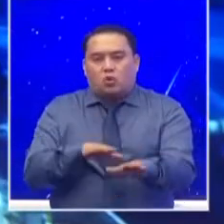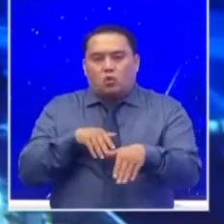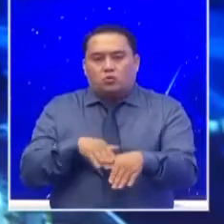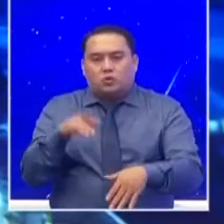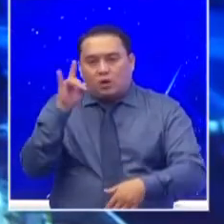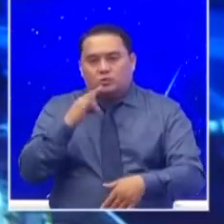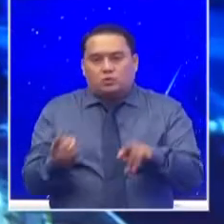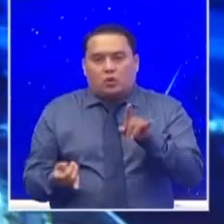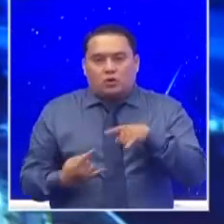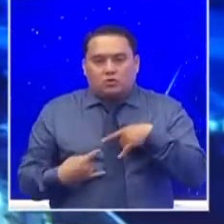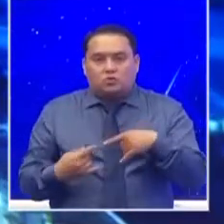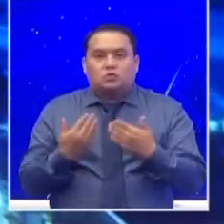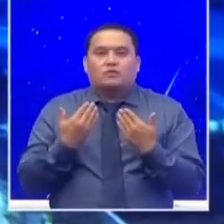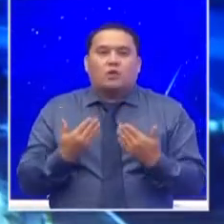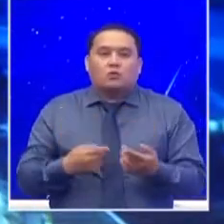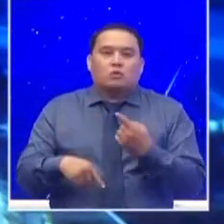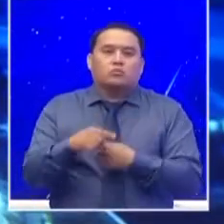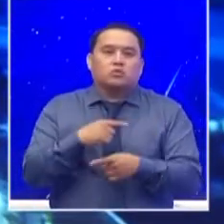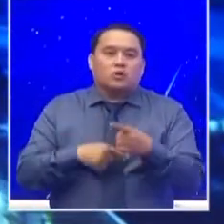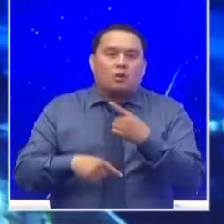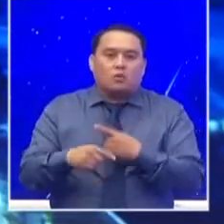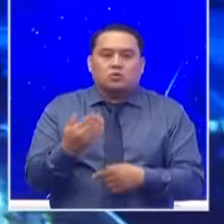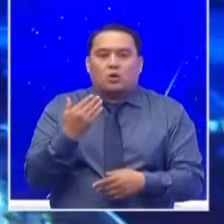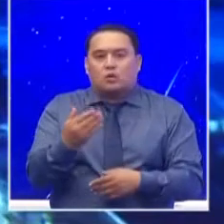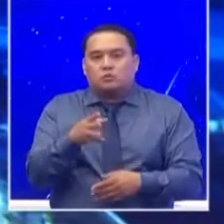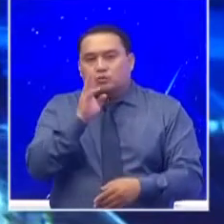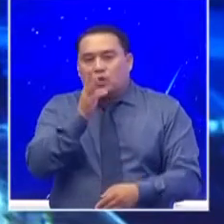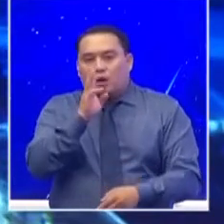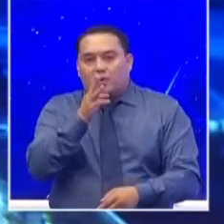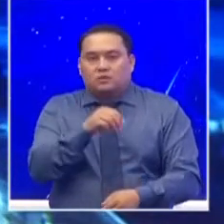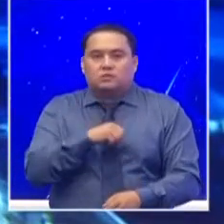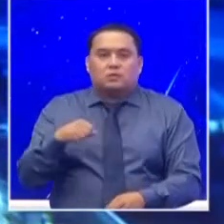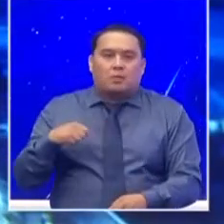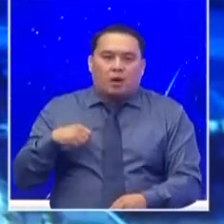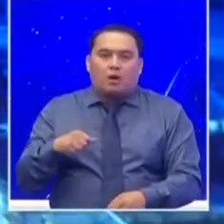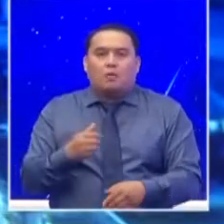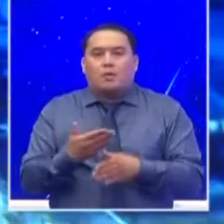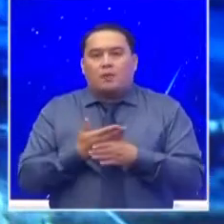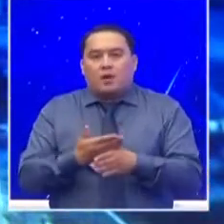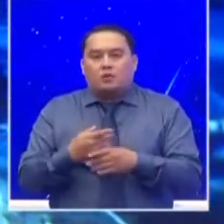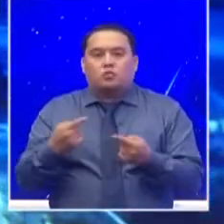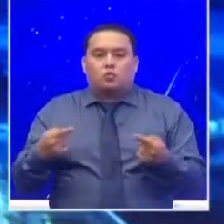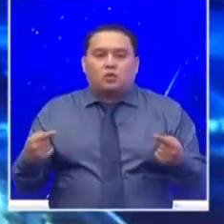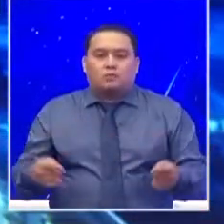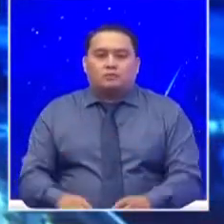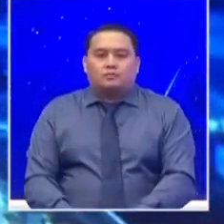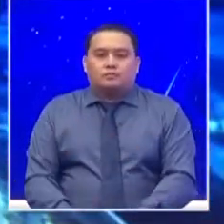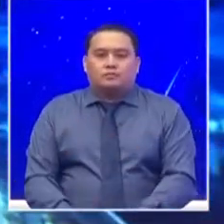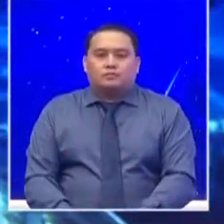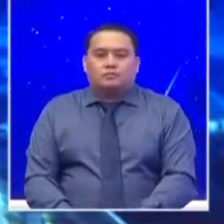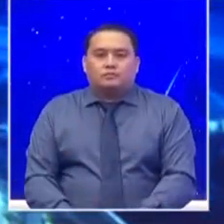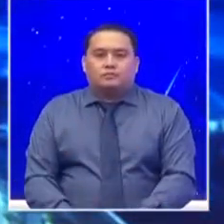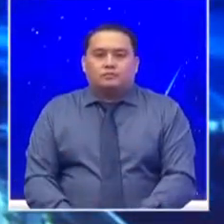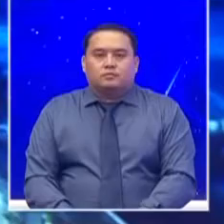шьет казахскую национальную одежду и курпе. Сегодня предпринимательница с инвалидностью не только зарабатывает сама, но и